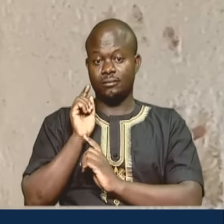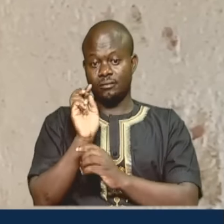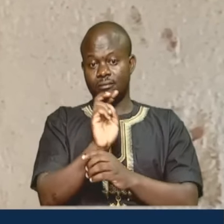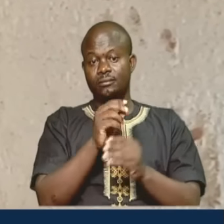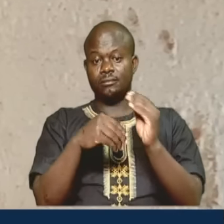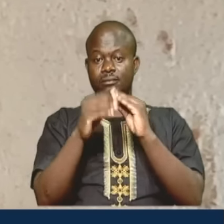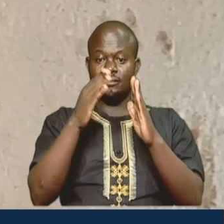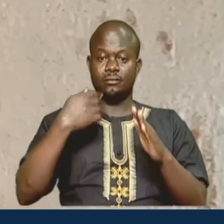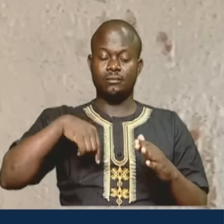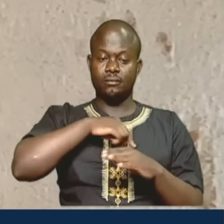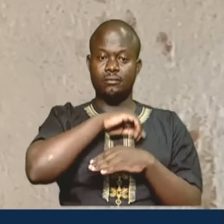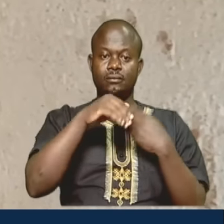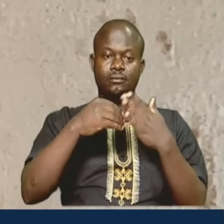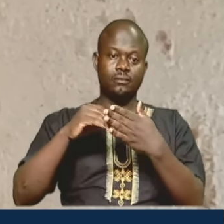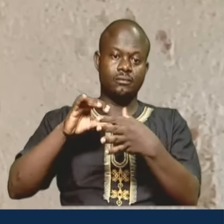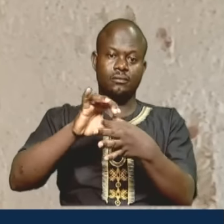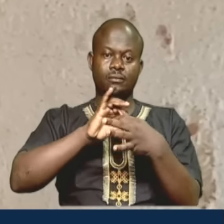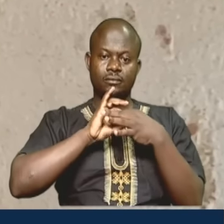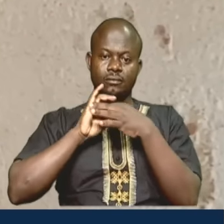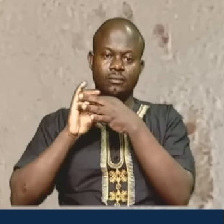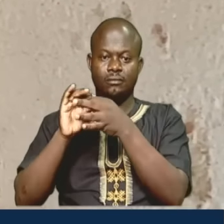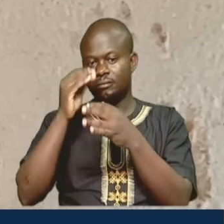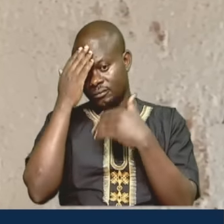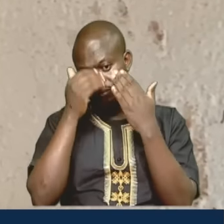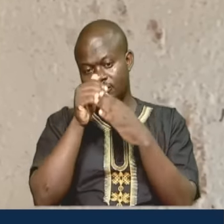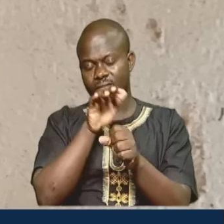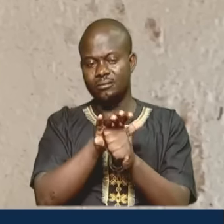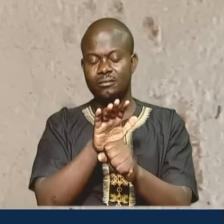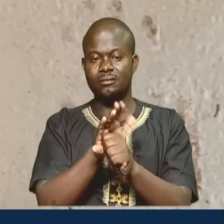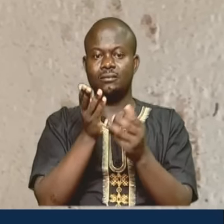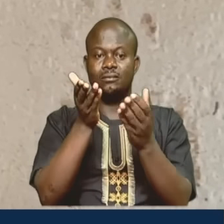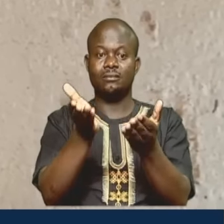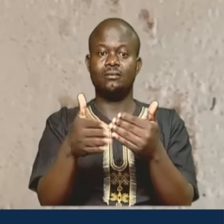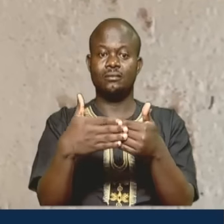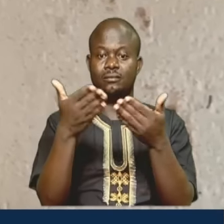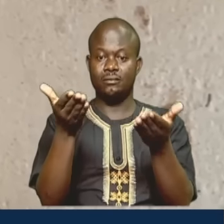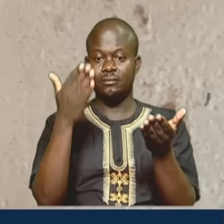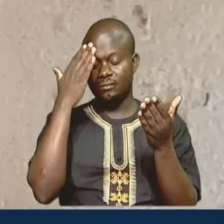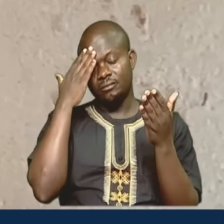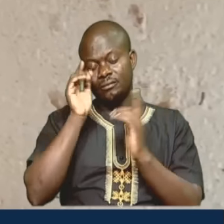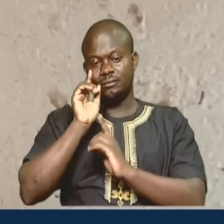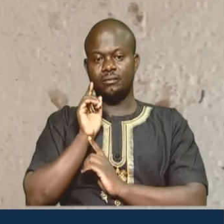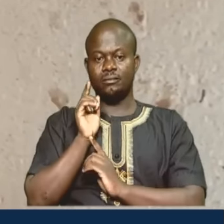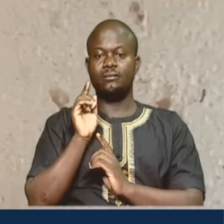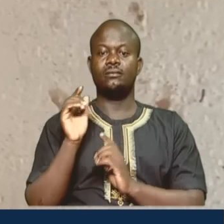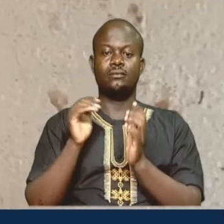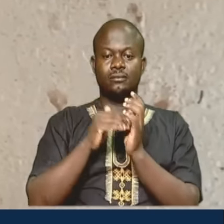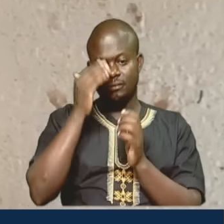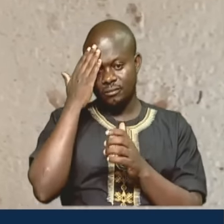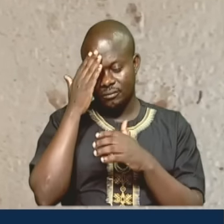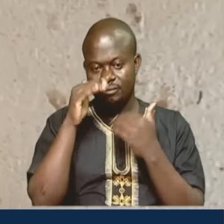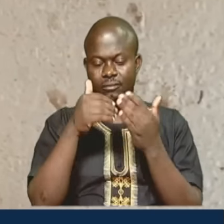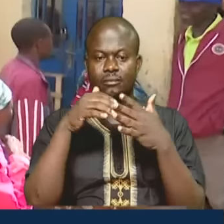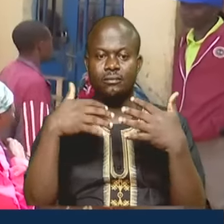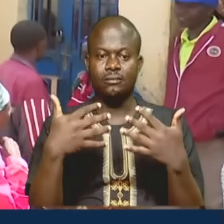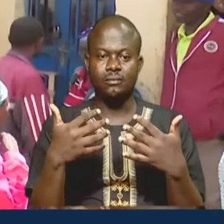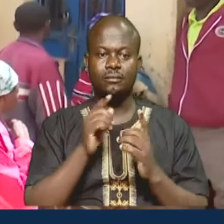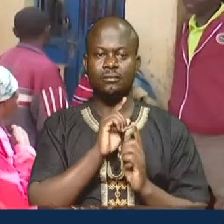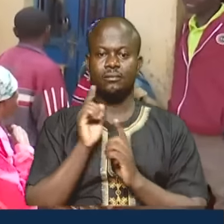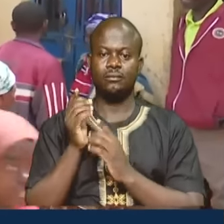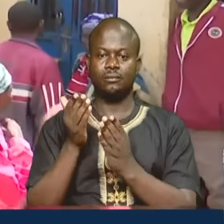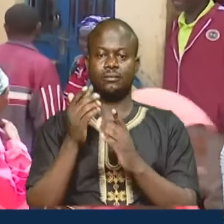w'ibicuruzwa byacu, tuba dufatanyije kwa kenshi dukinga bari aha ku isantere bamenye umutekano, tukamenya ngo dutashye n'abasirikare bahari.